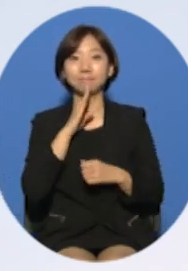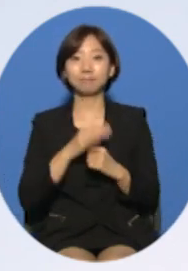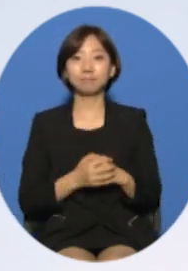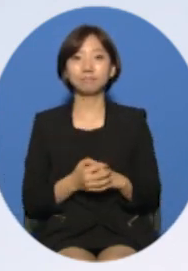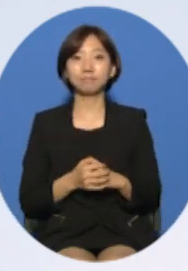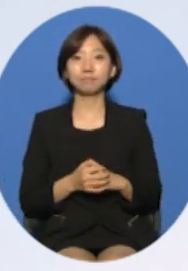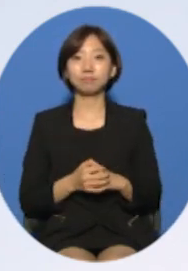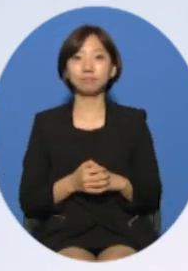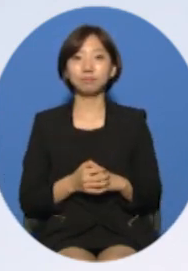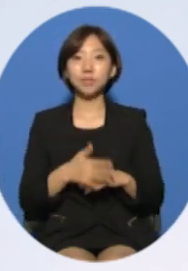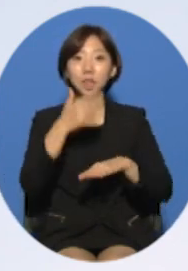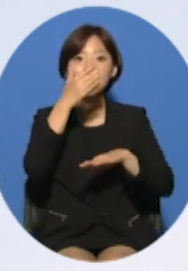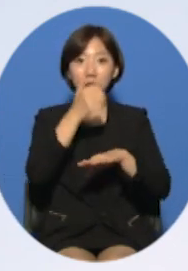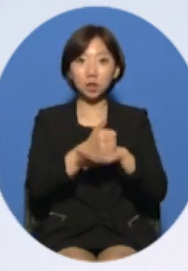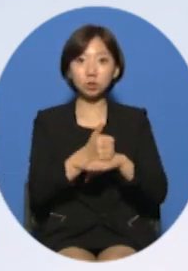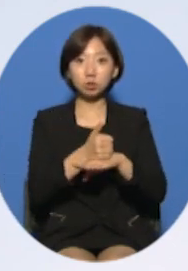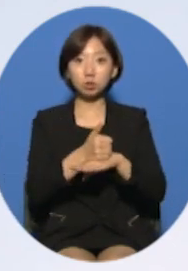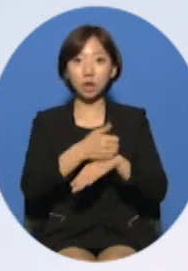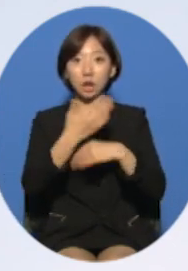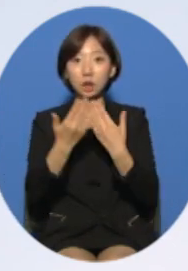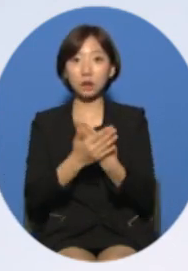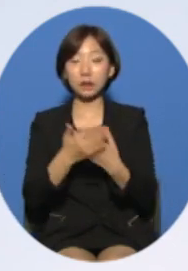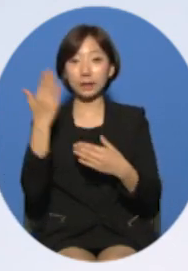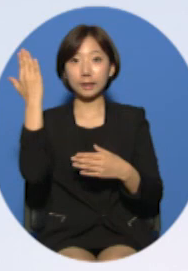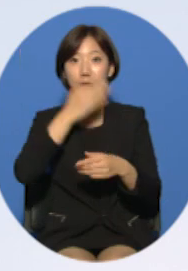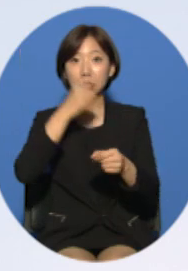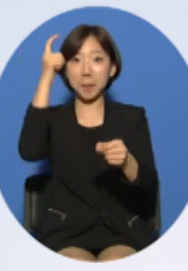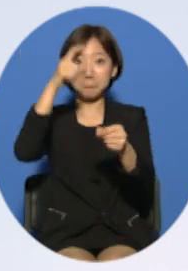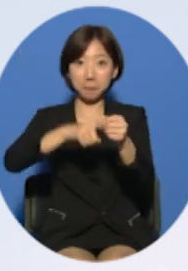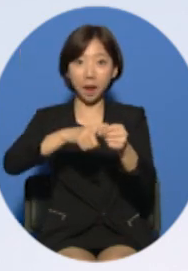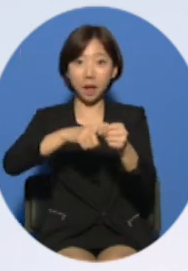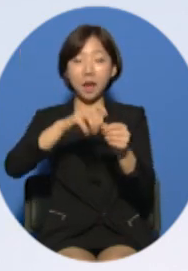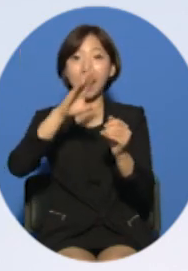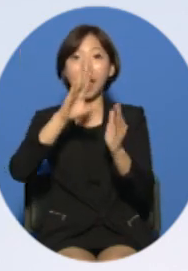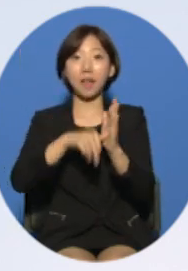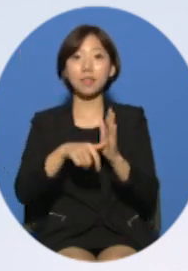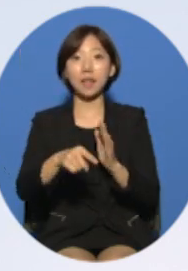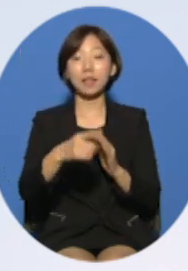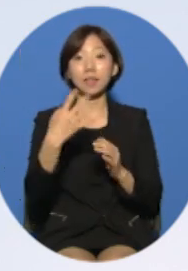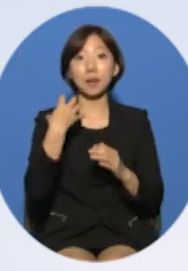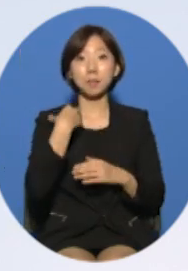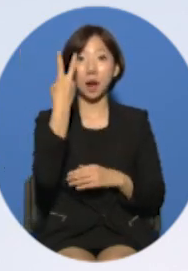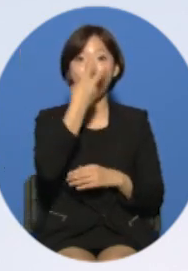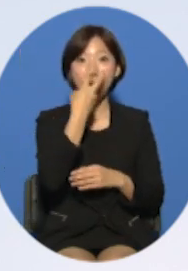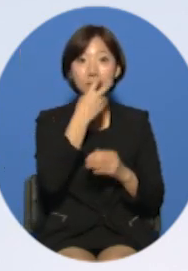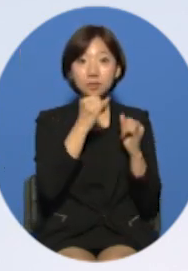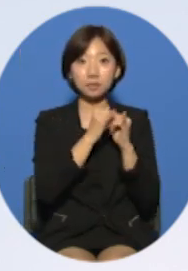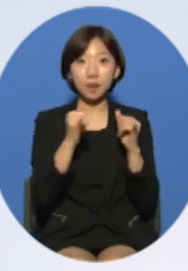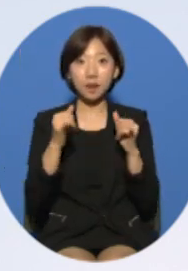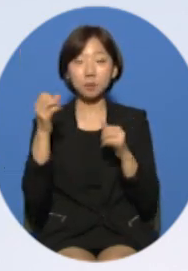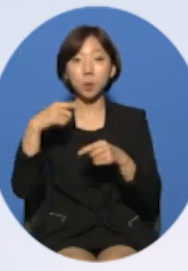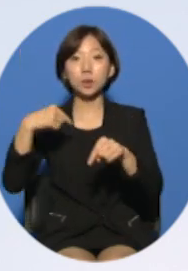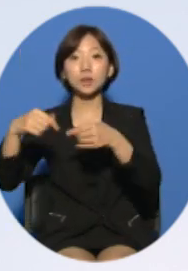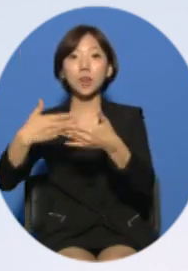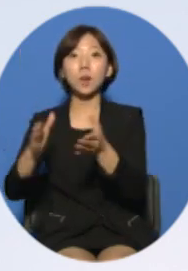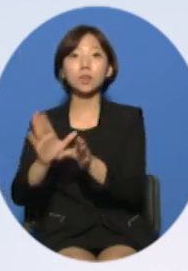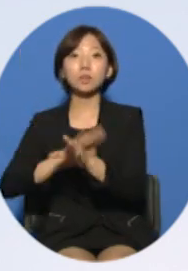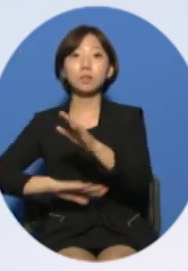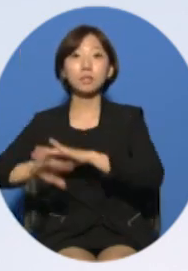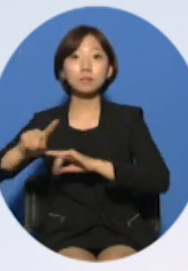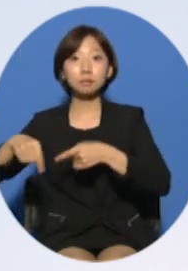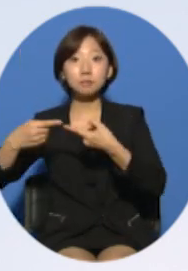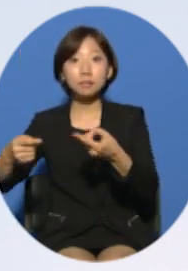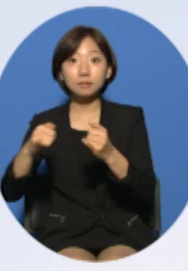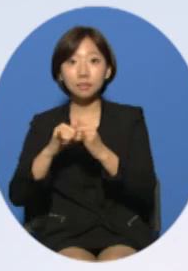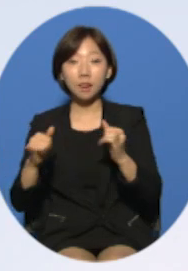그래야 나중에 봉인 딱 할 적에 네. 이게 그 해당 투표소 투표 관리관하고 투표 참관인이 봉인을 했다.